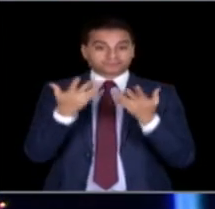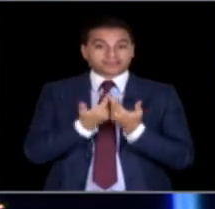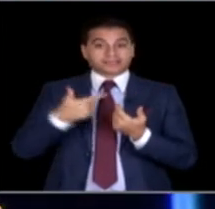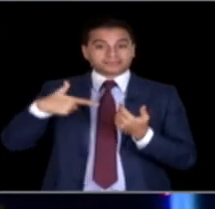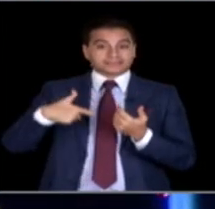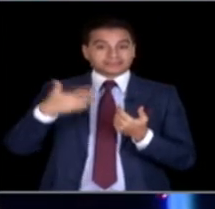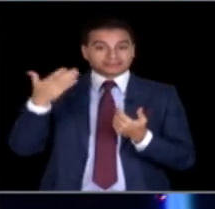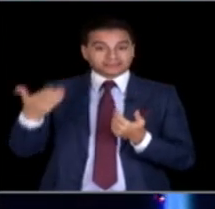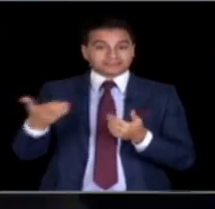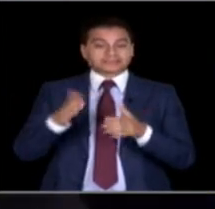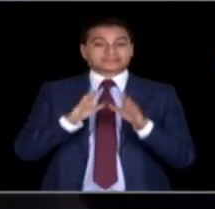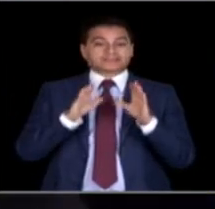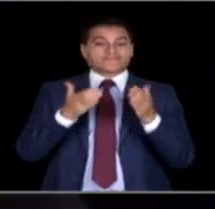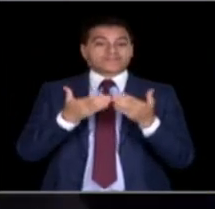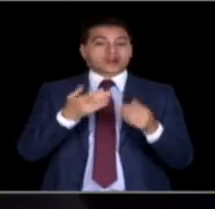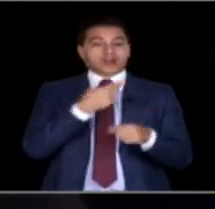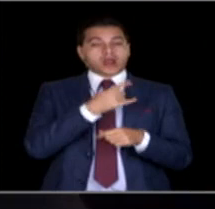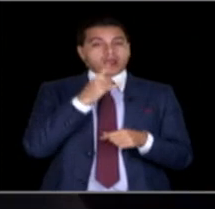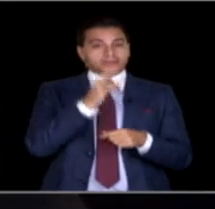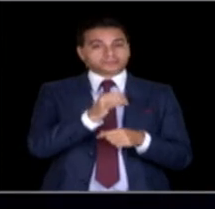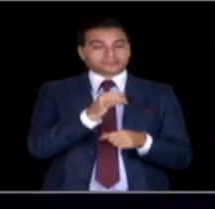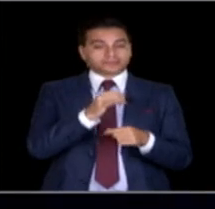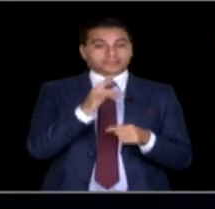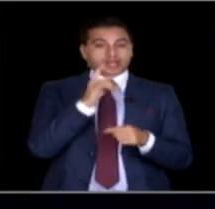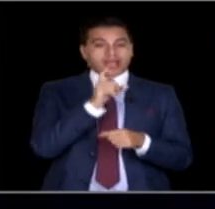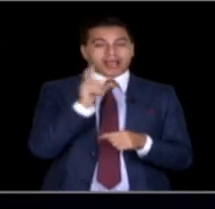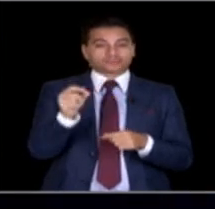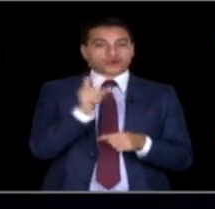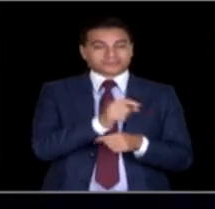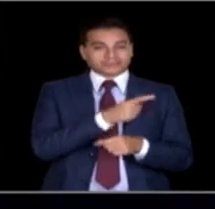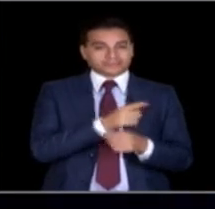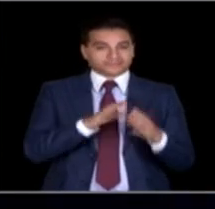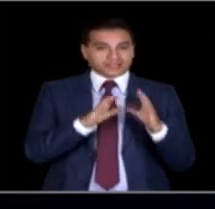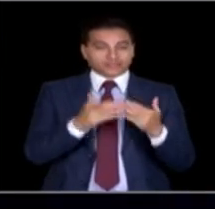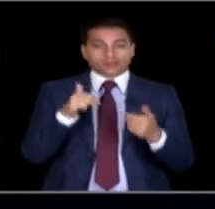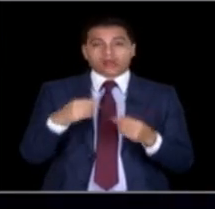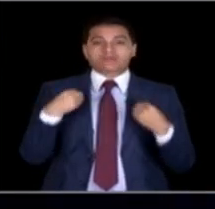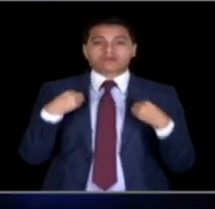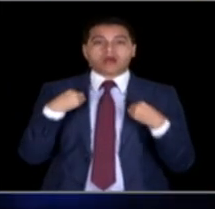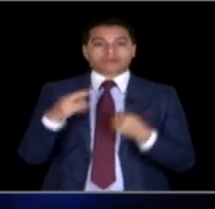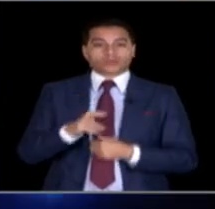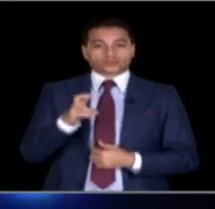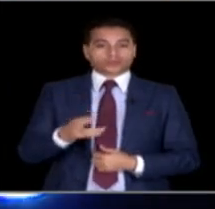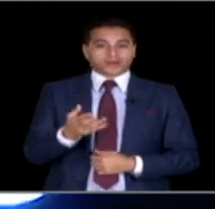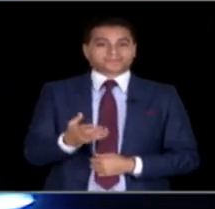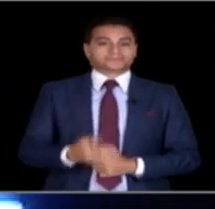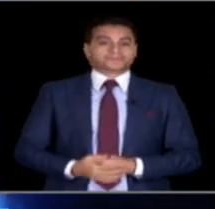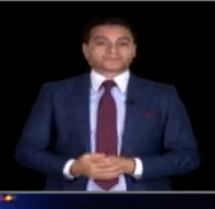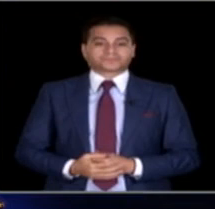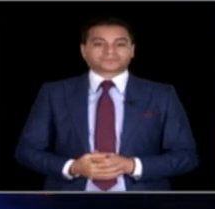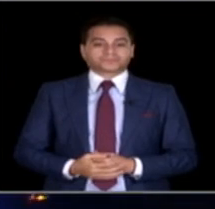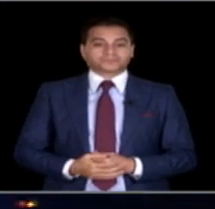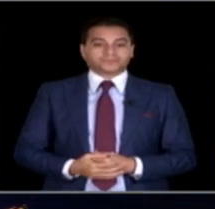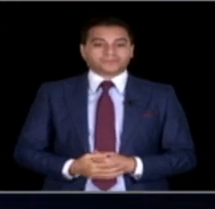الحمر، العراب 55. رياضة، والسؤال هو: